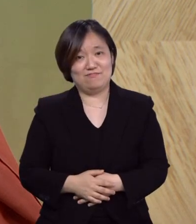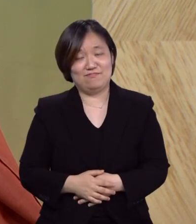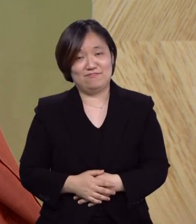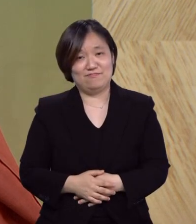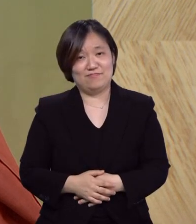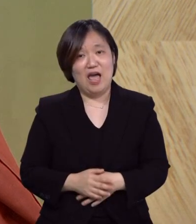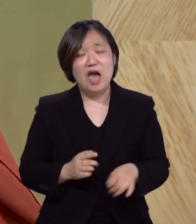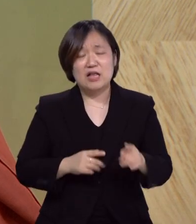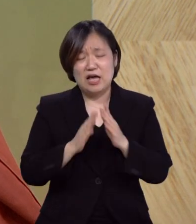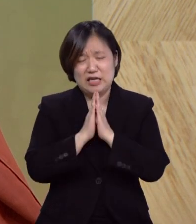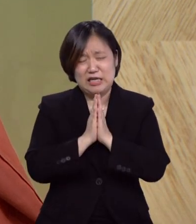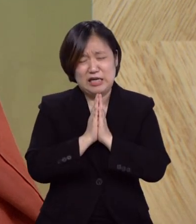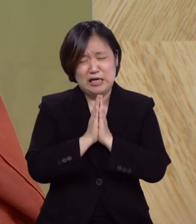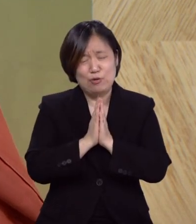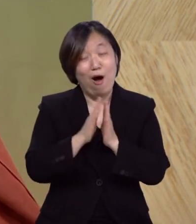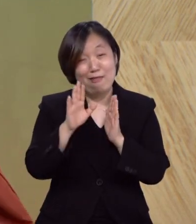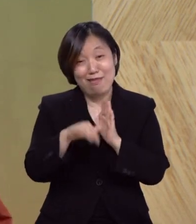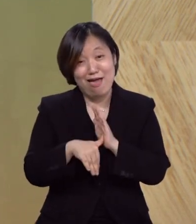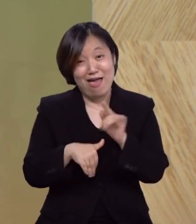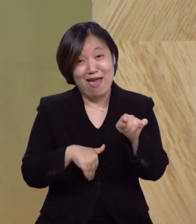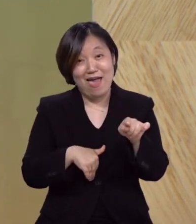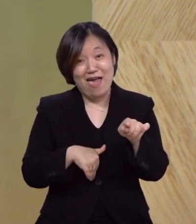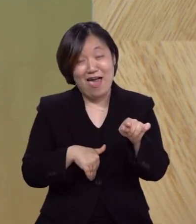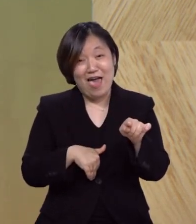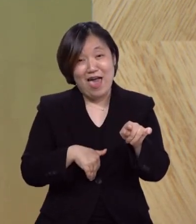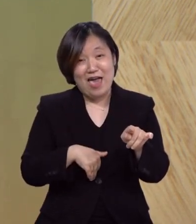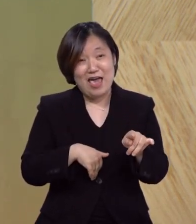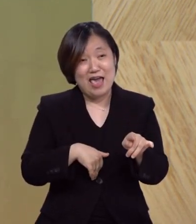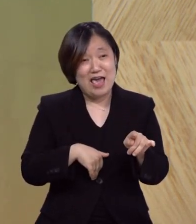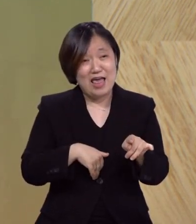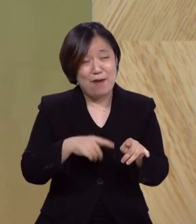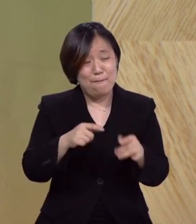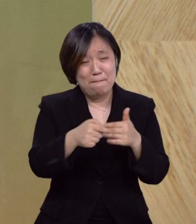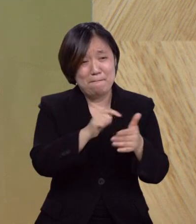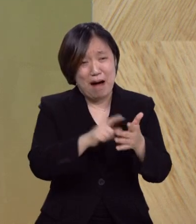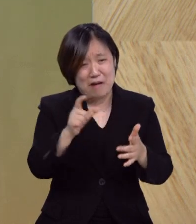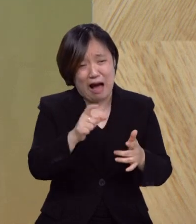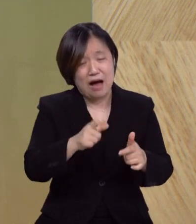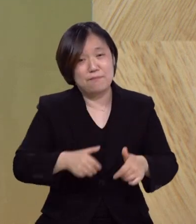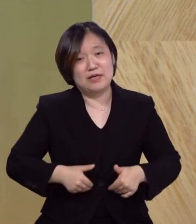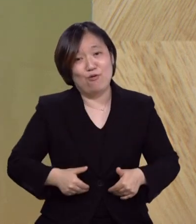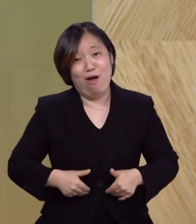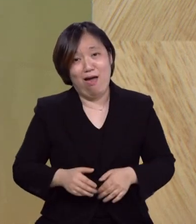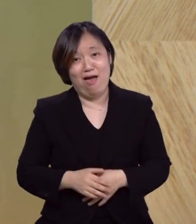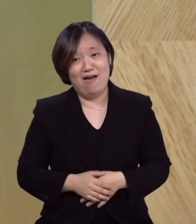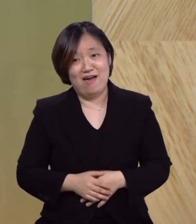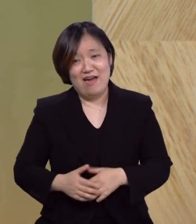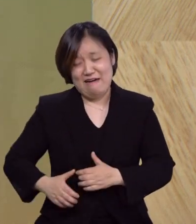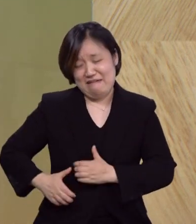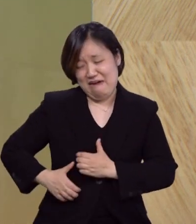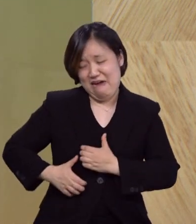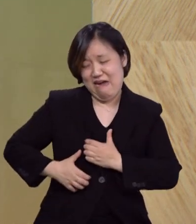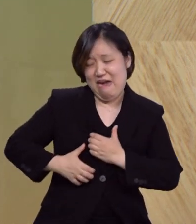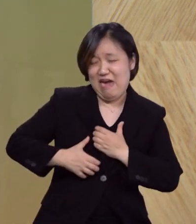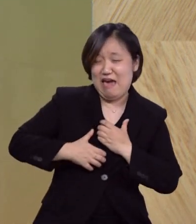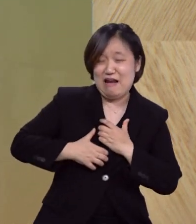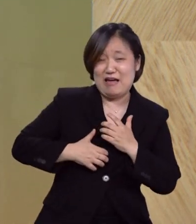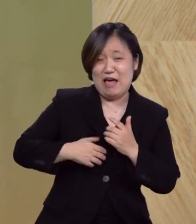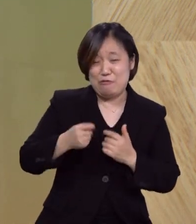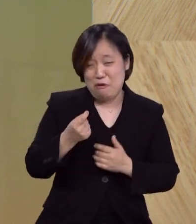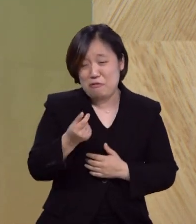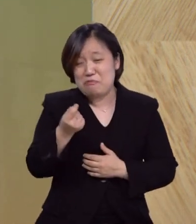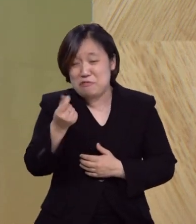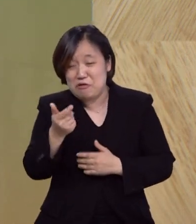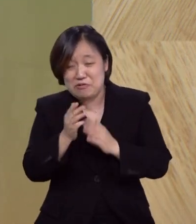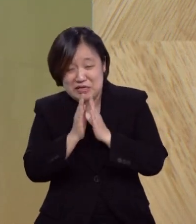좀 필요한 거 같아요 그냥 찔끔찔끔 참새가 오줌 찔끔거리듯이 기도해